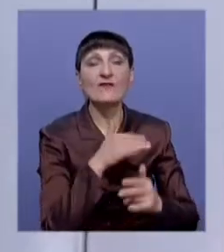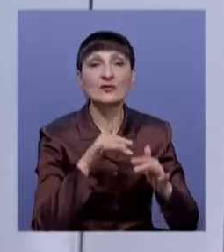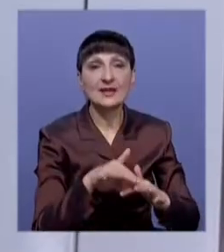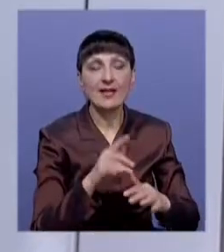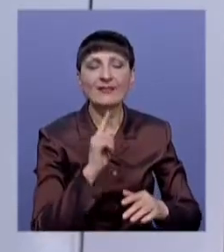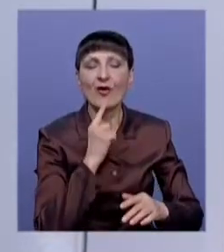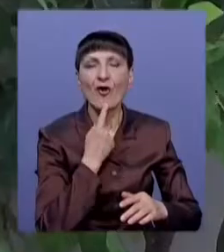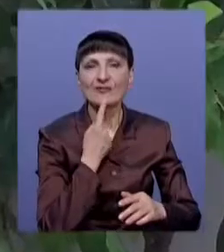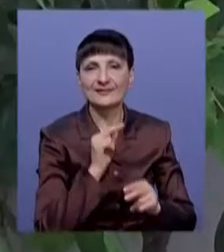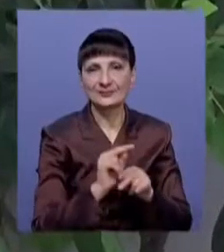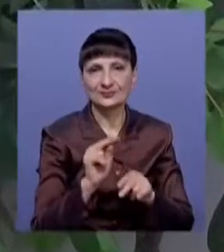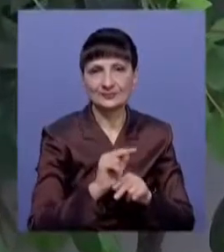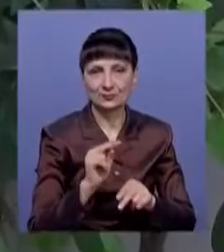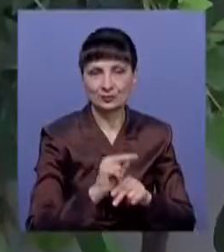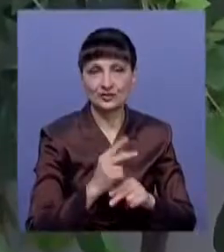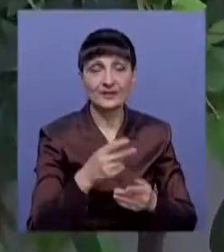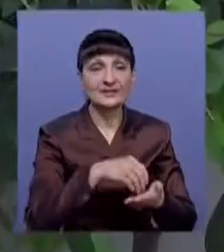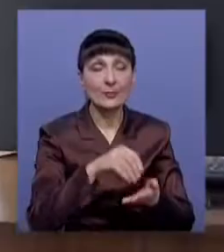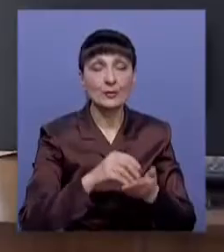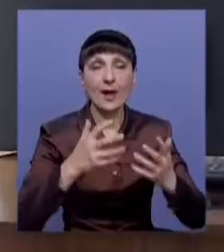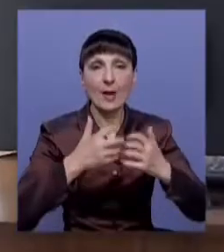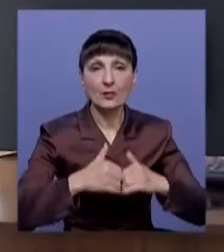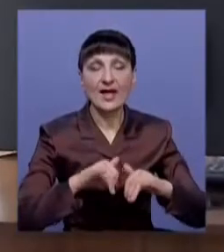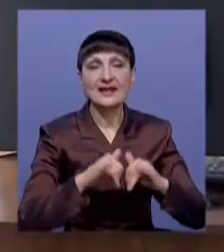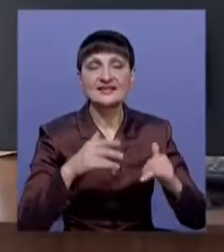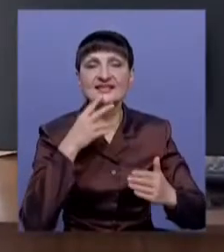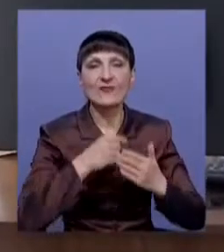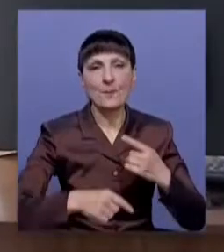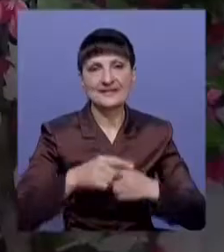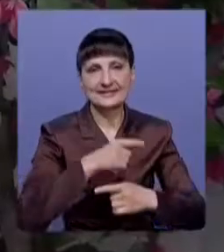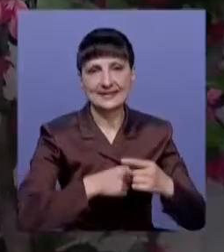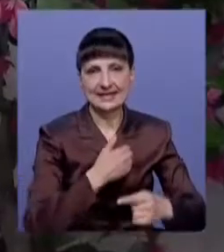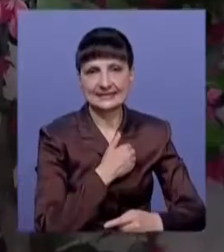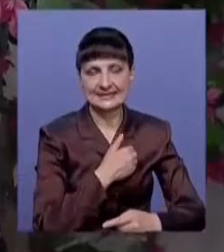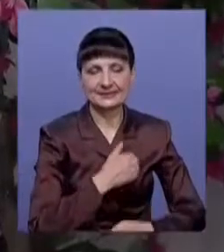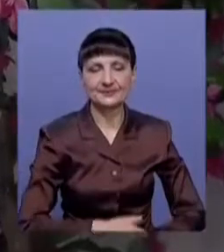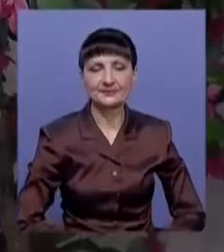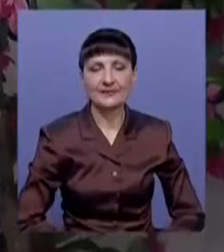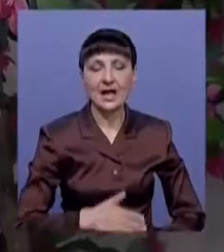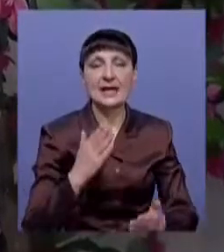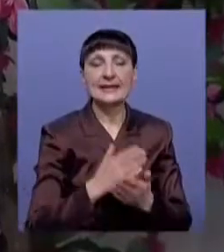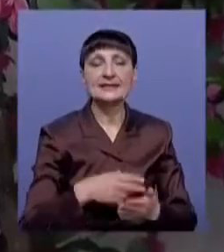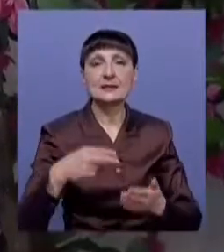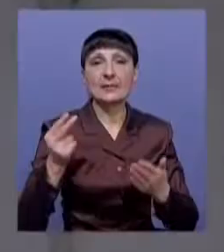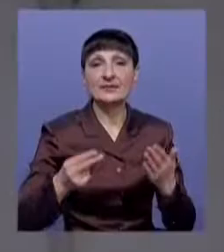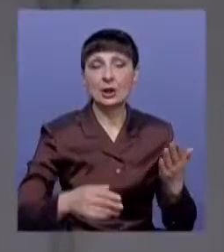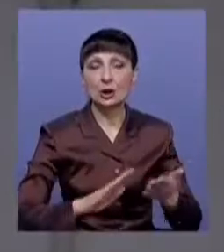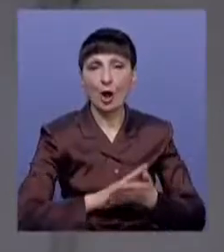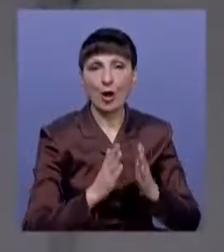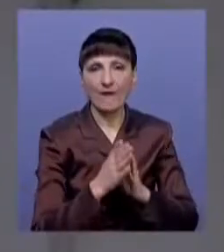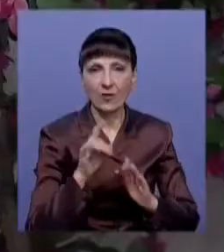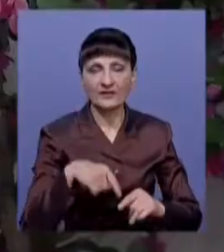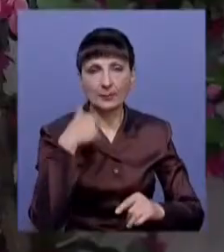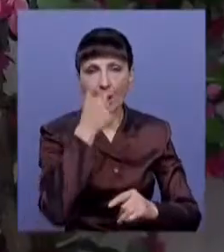кондитерское искусство сейчас она закупает оборудование для развития своего бизнеса идет подписание договоров в этом году